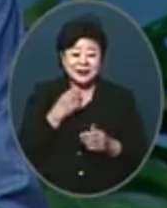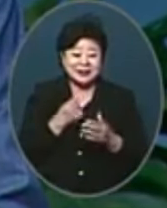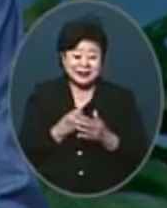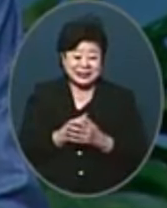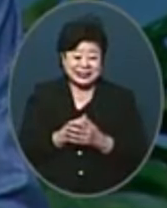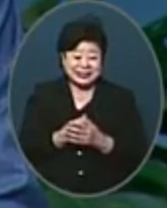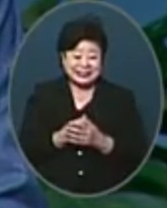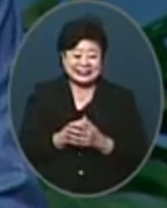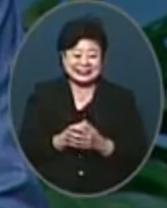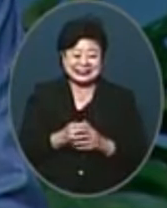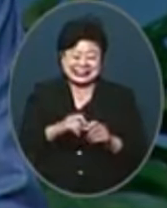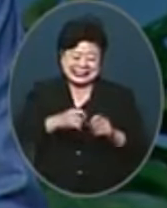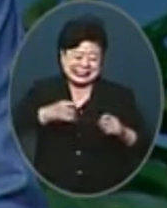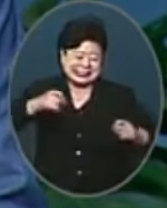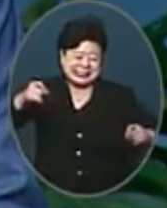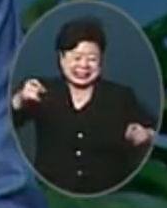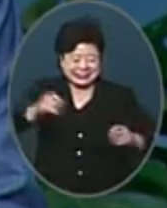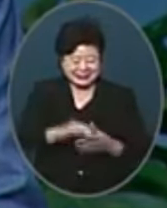안 들어주겠습니다.